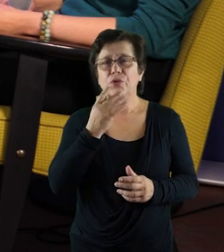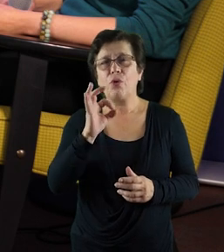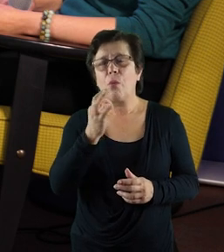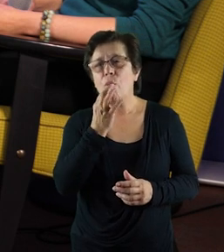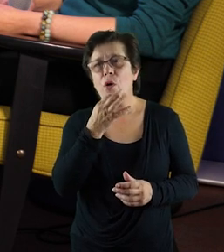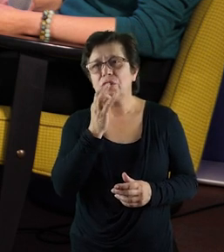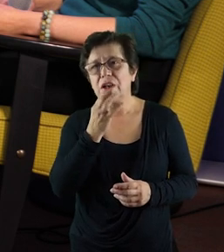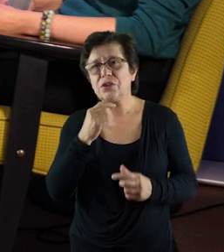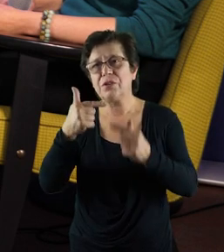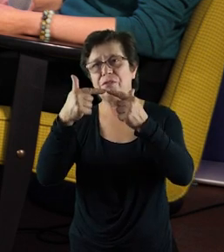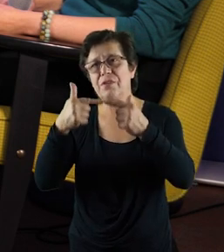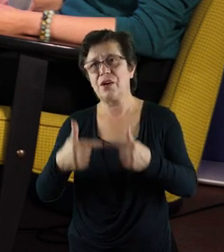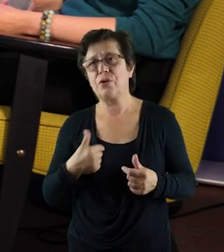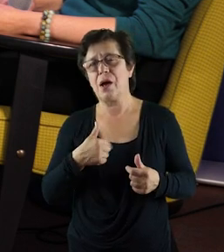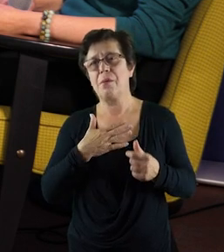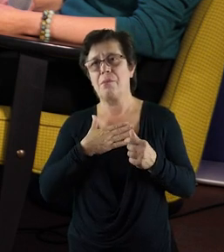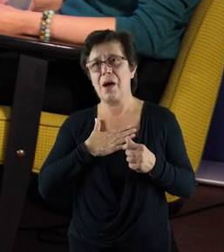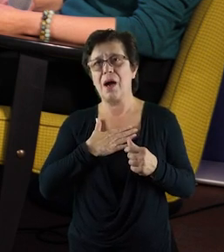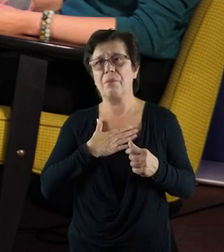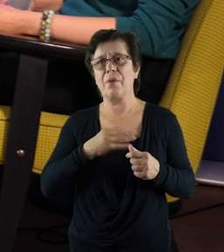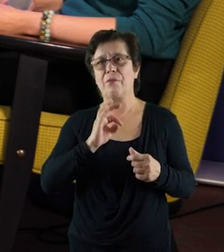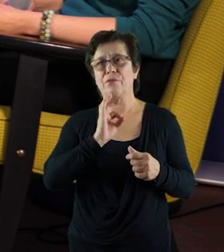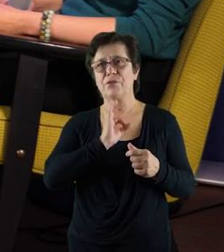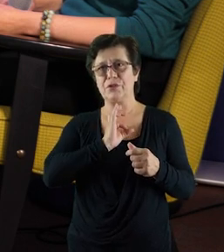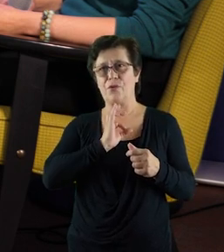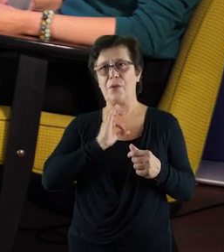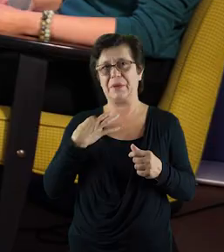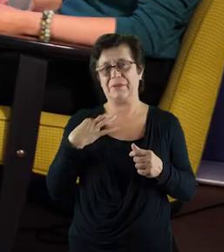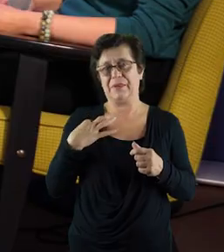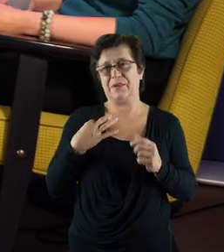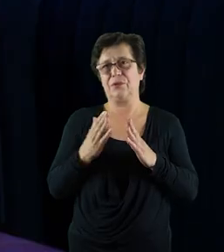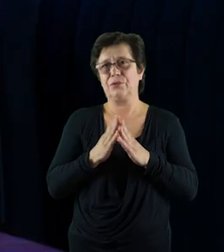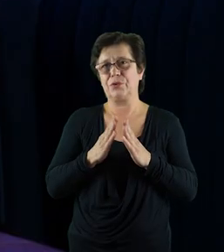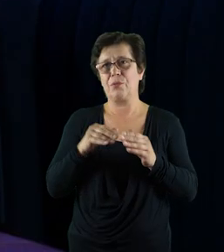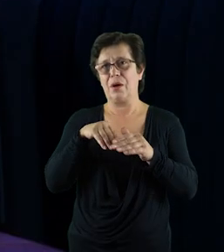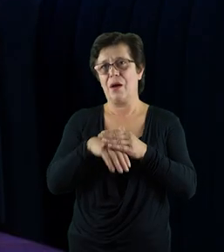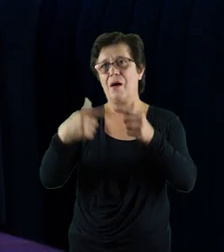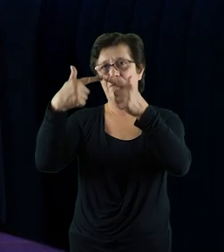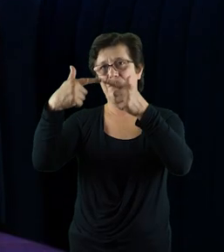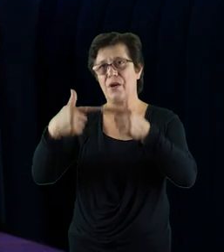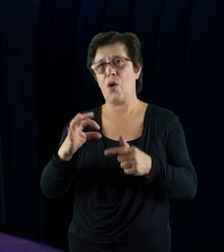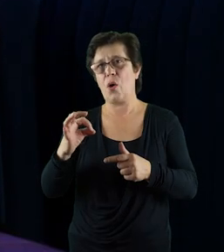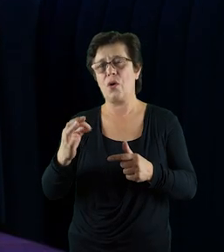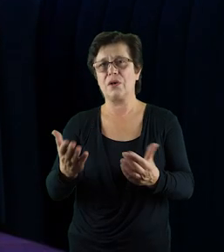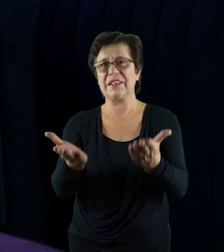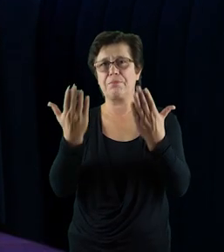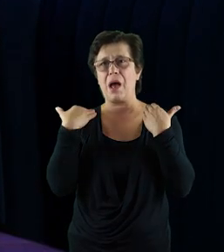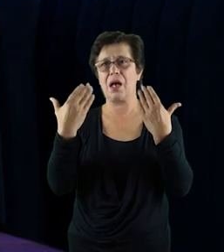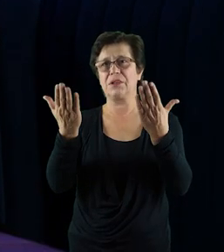Ja mam w takiej swojej antologii prywatnej wiersz o spacerze